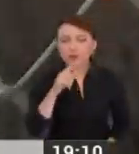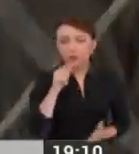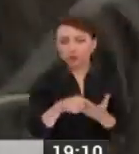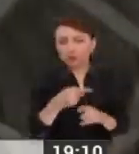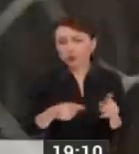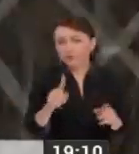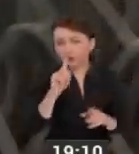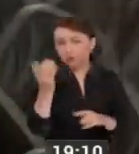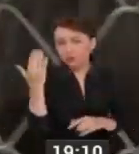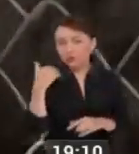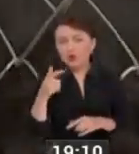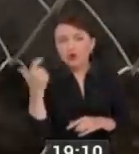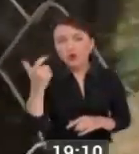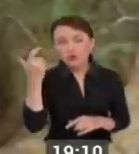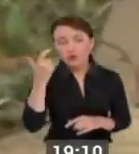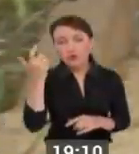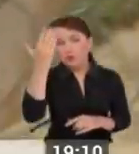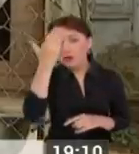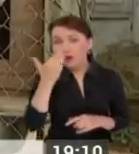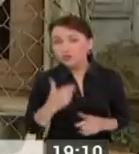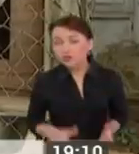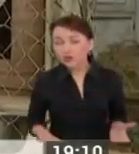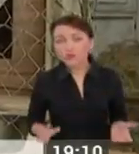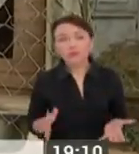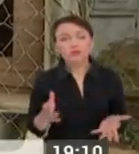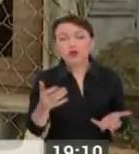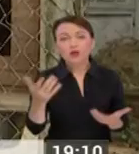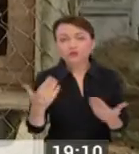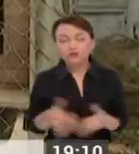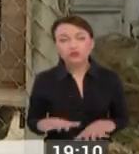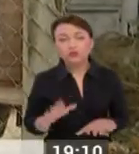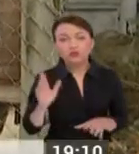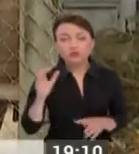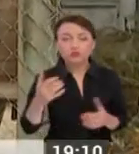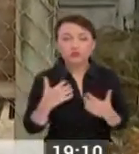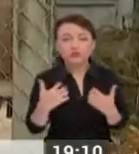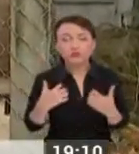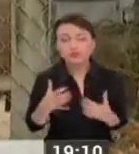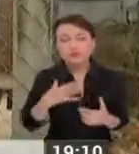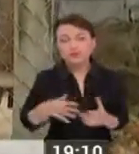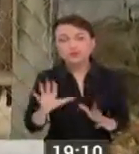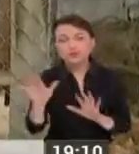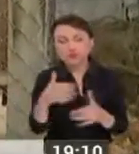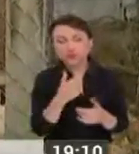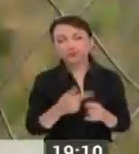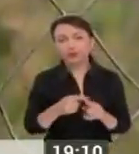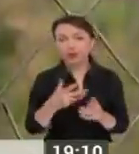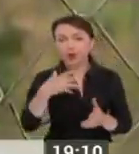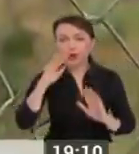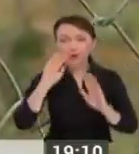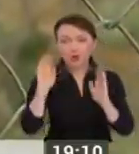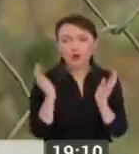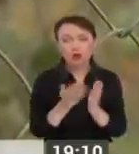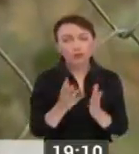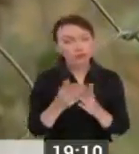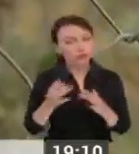півроку тому. Його господаря паралізувало після інсульту. Наразі чотири лапи мешкає в окремому вольєрі, адже має норовливий